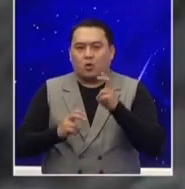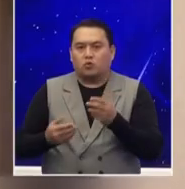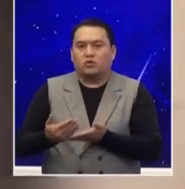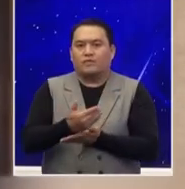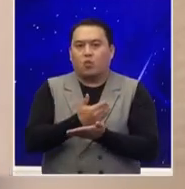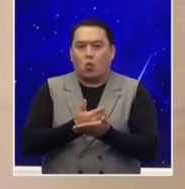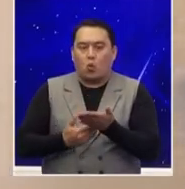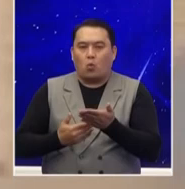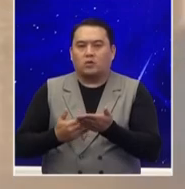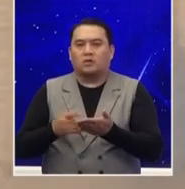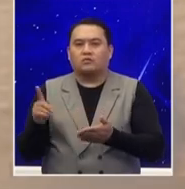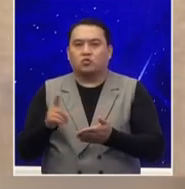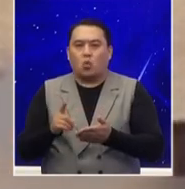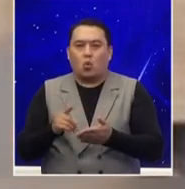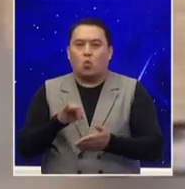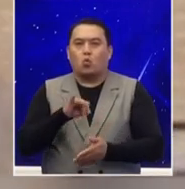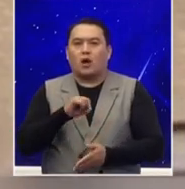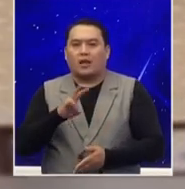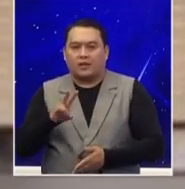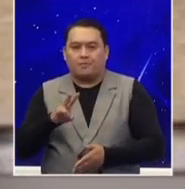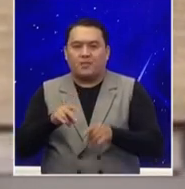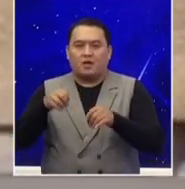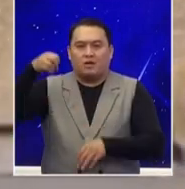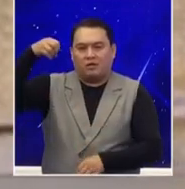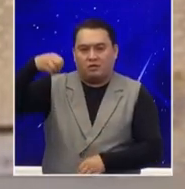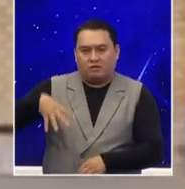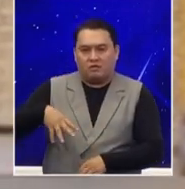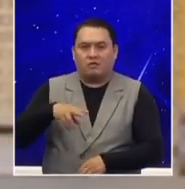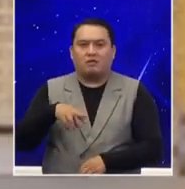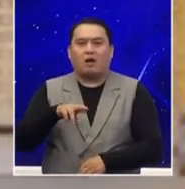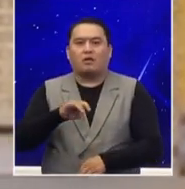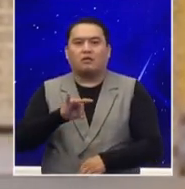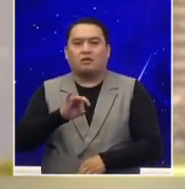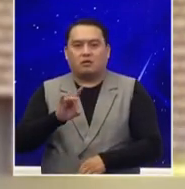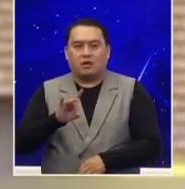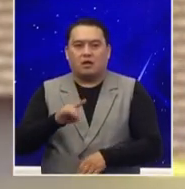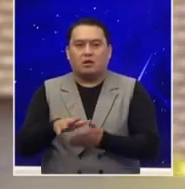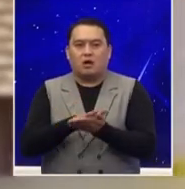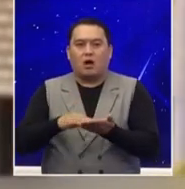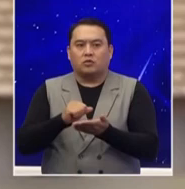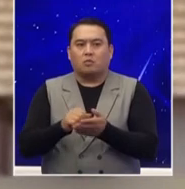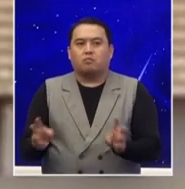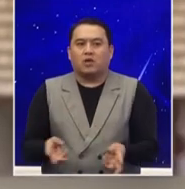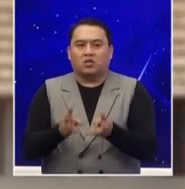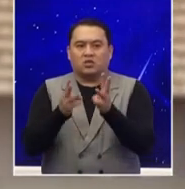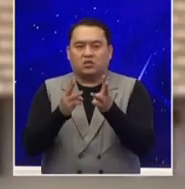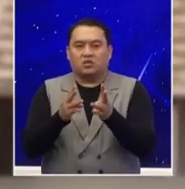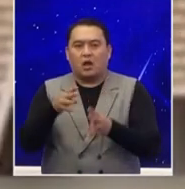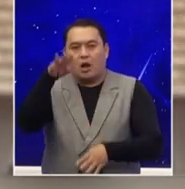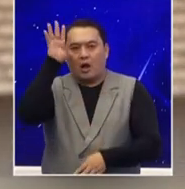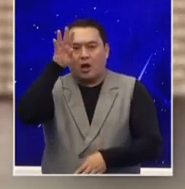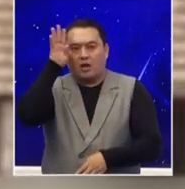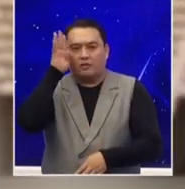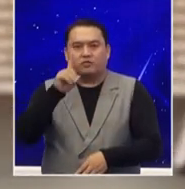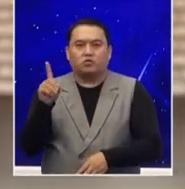центрифуг для обогащения урана в июле подобный наземный объект был разрушен из-за пожара севера назвал